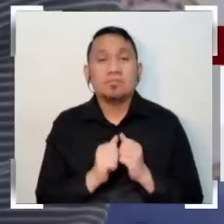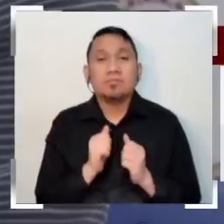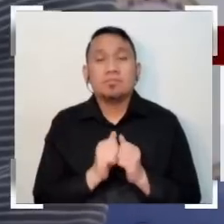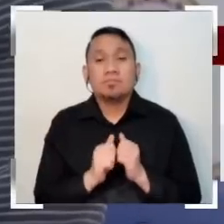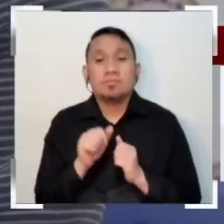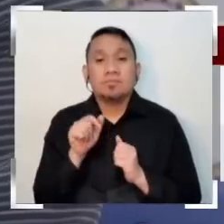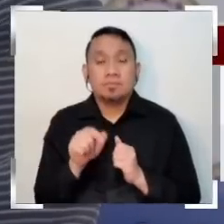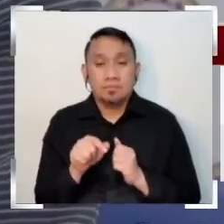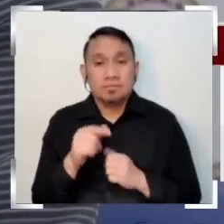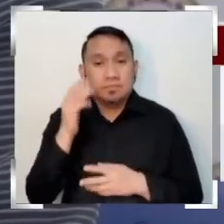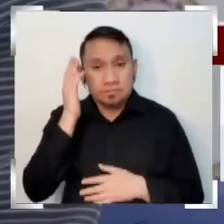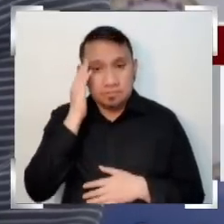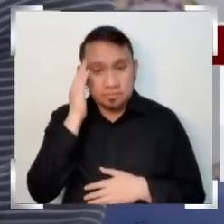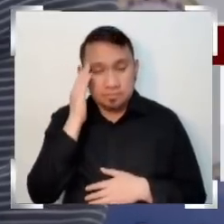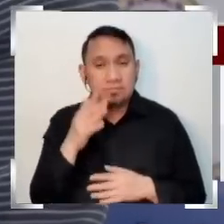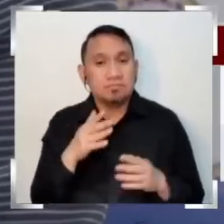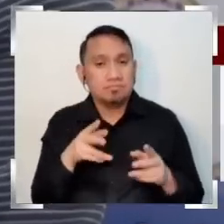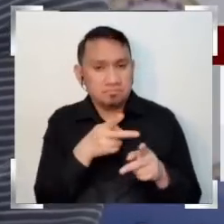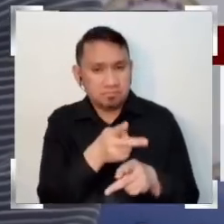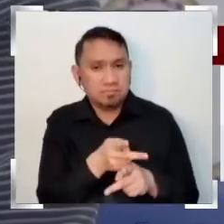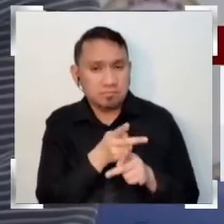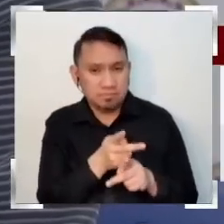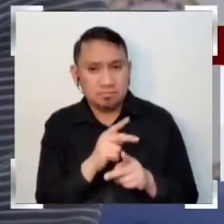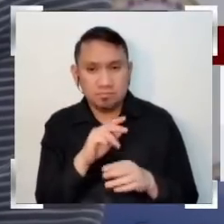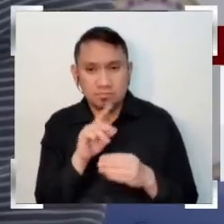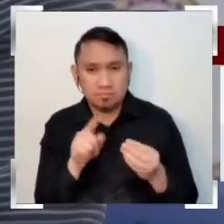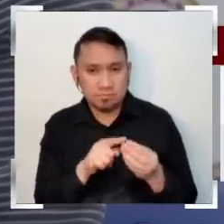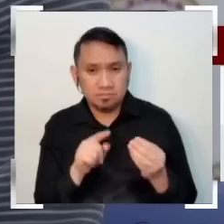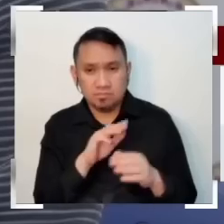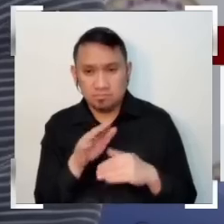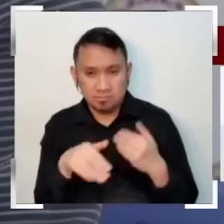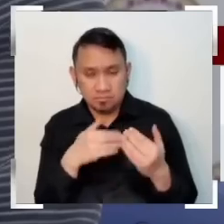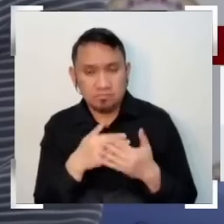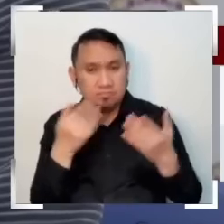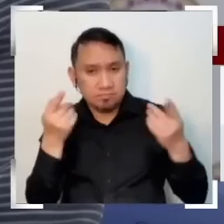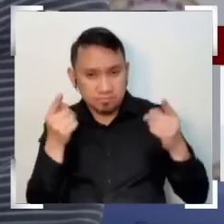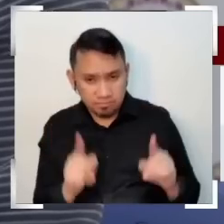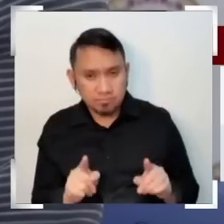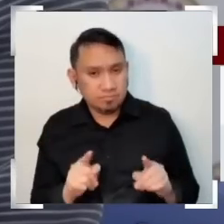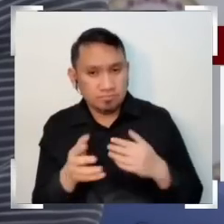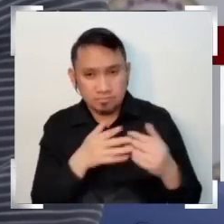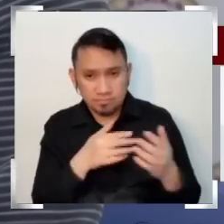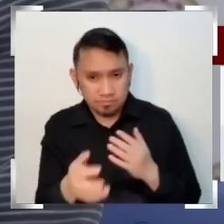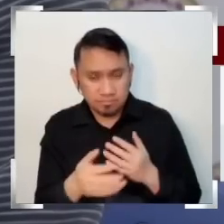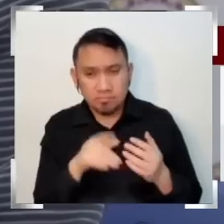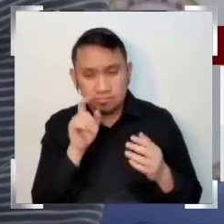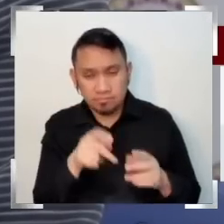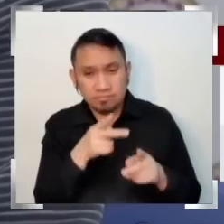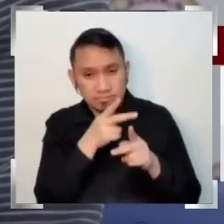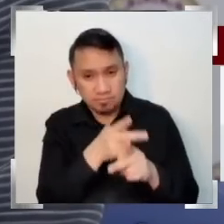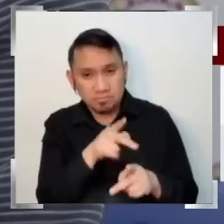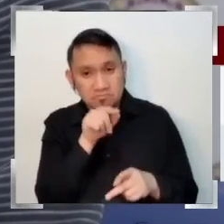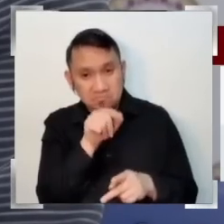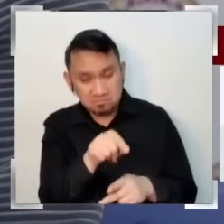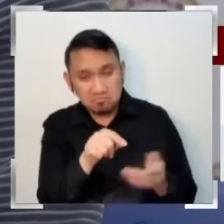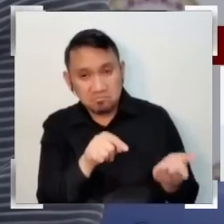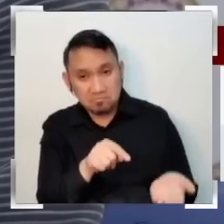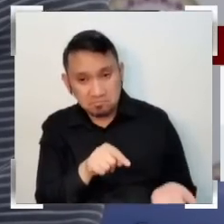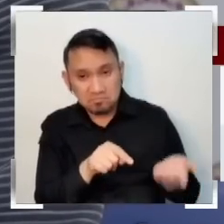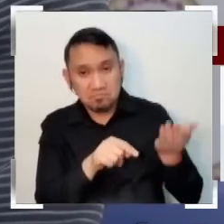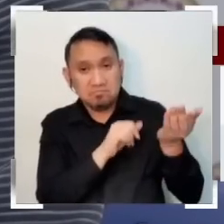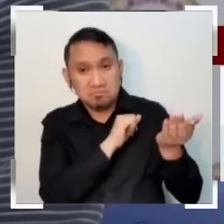of all of those situations. Kaya nga, ikaw yung the highest authority. Nothing will